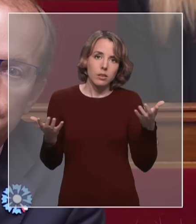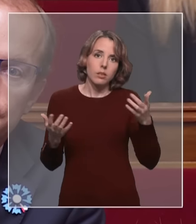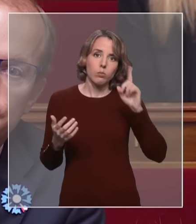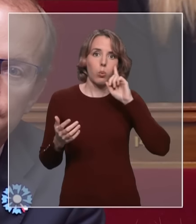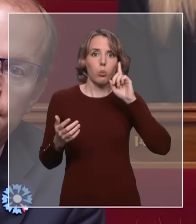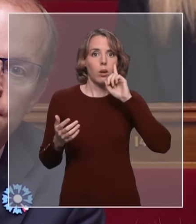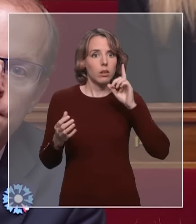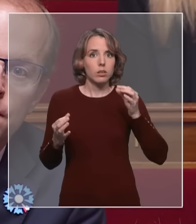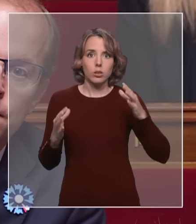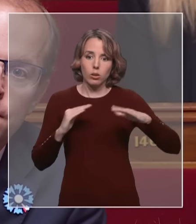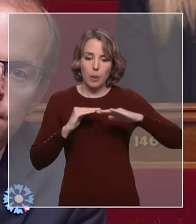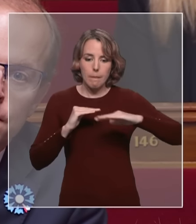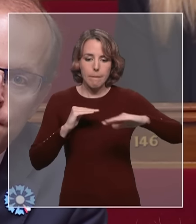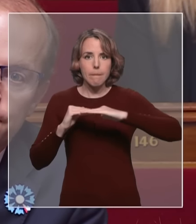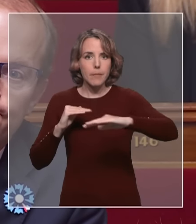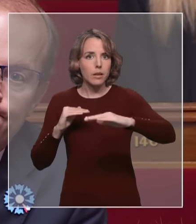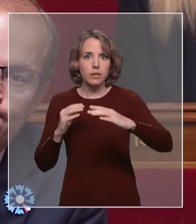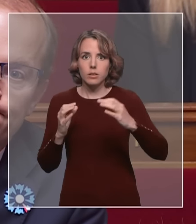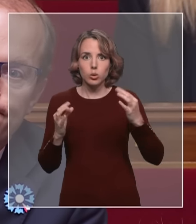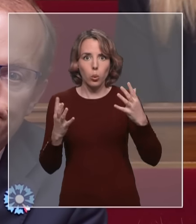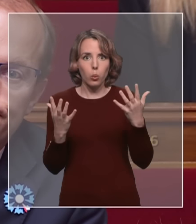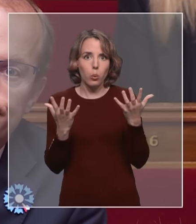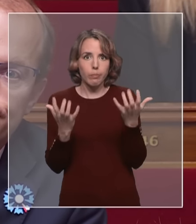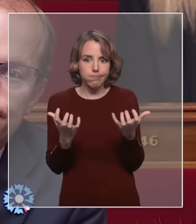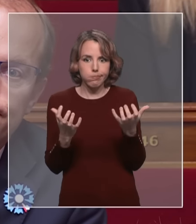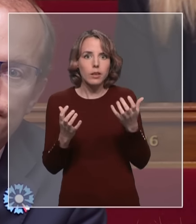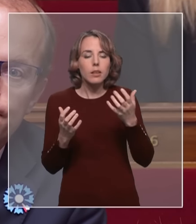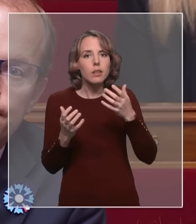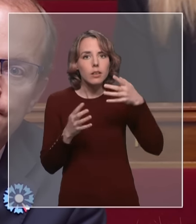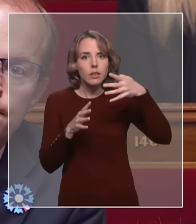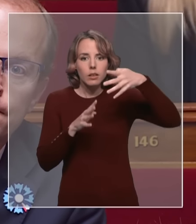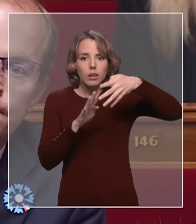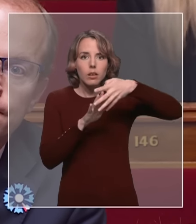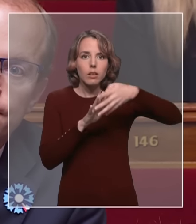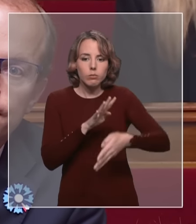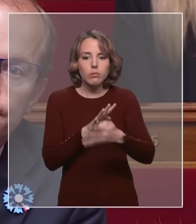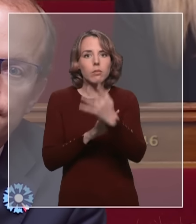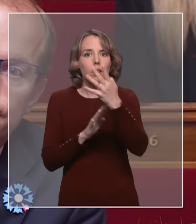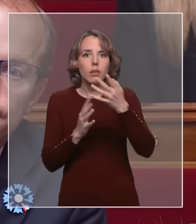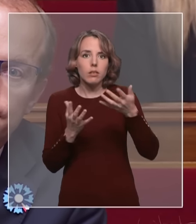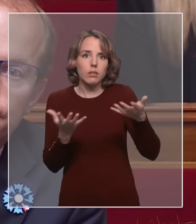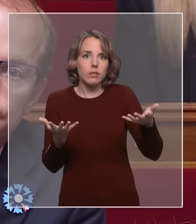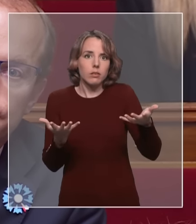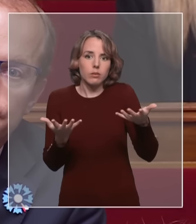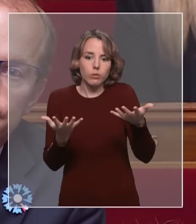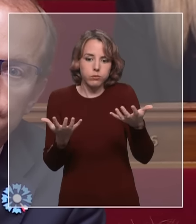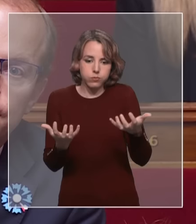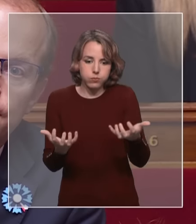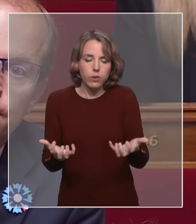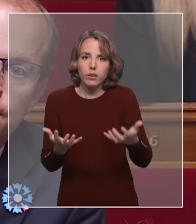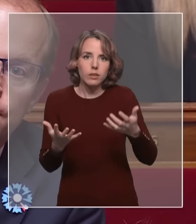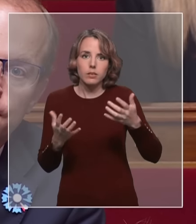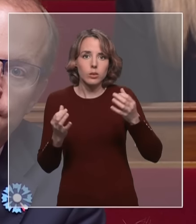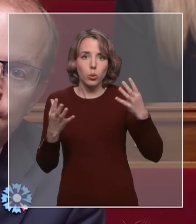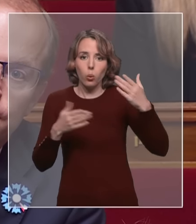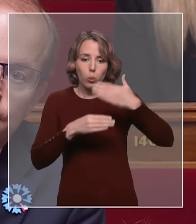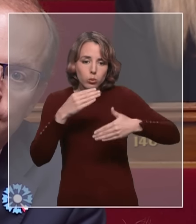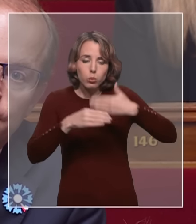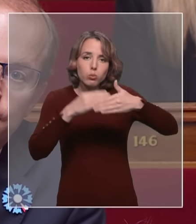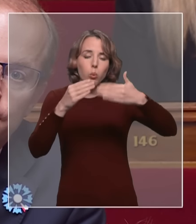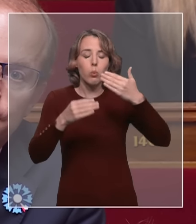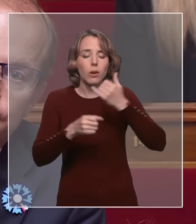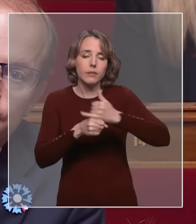imperméabilisation irraisonnée des sols, voire de construction aux zones inondables. Il n'en demeure pas moins que tant